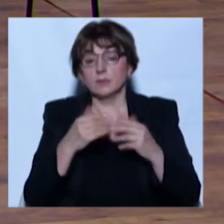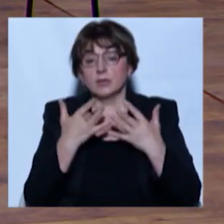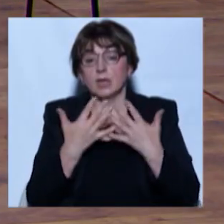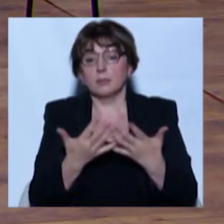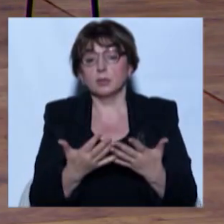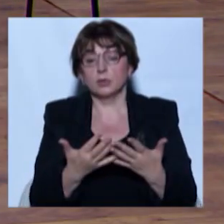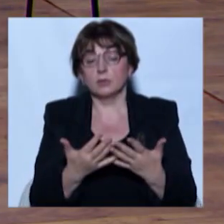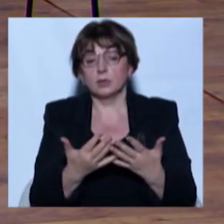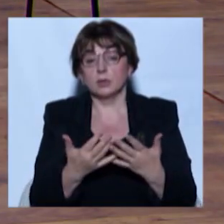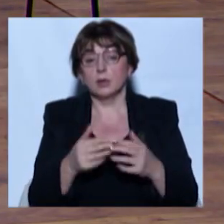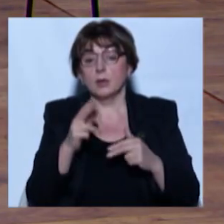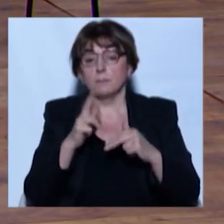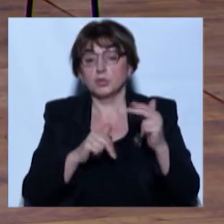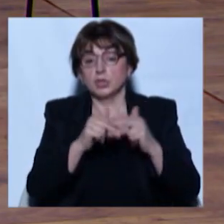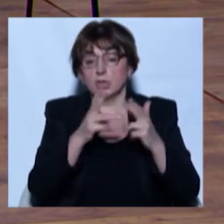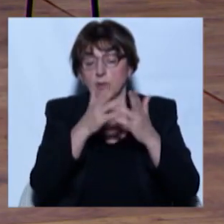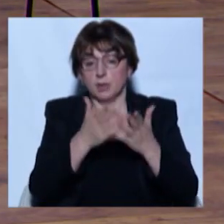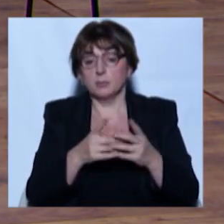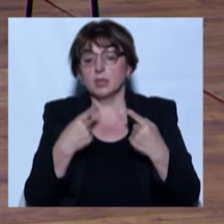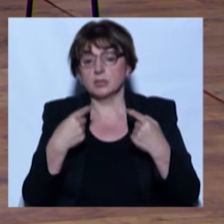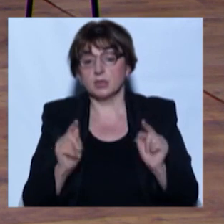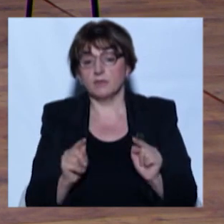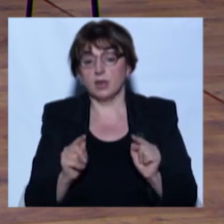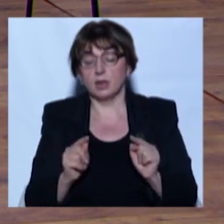თანამედროვე მშენებლები და